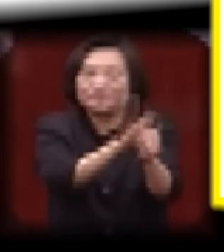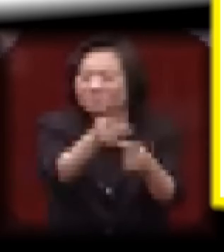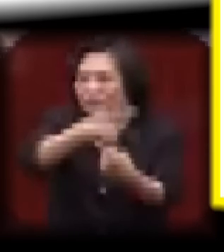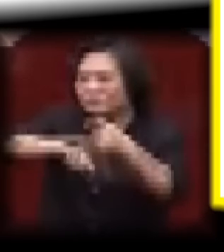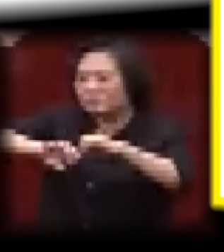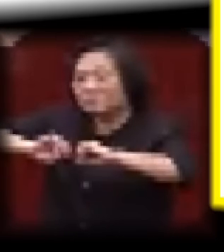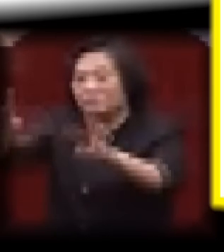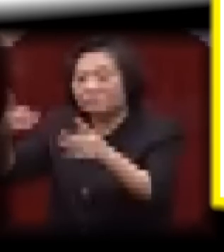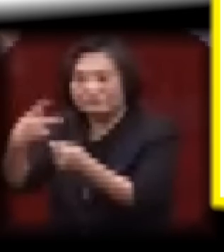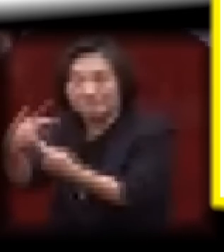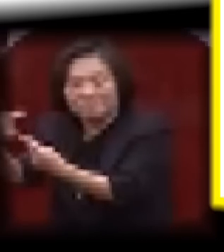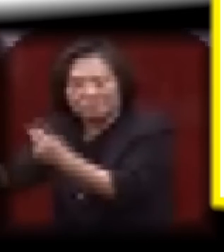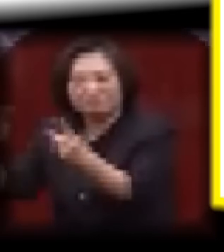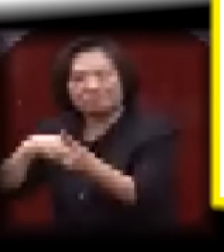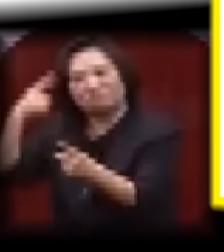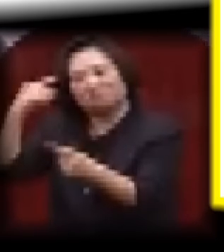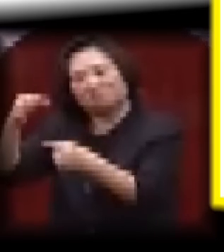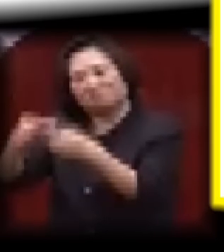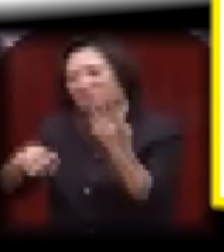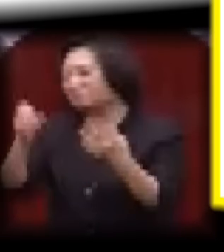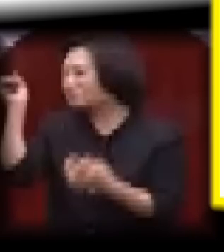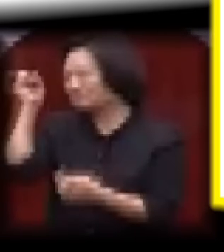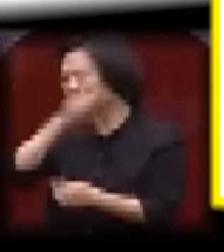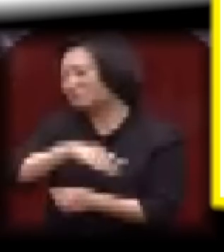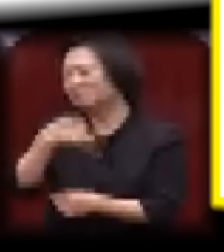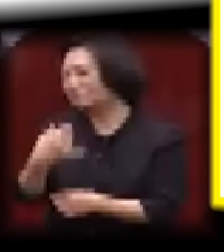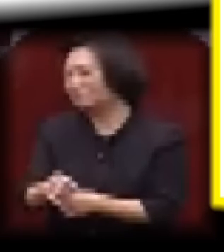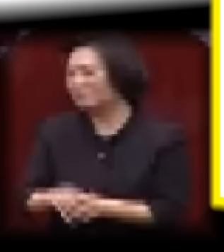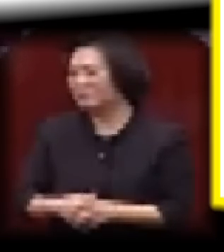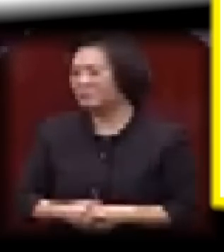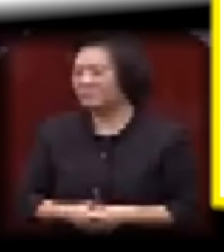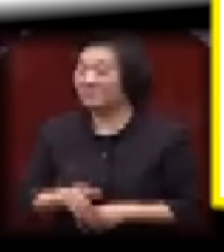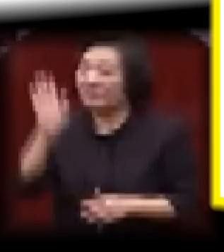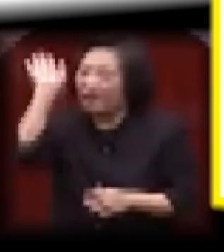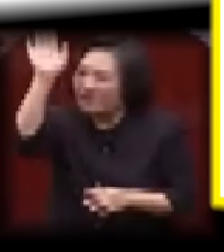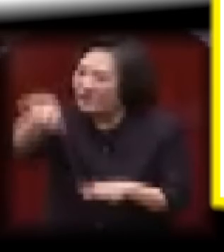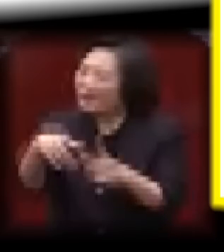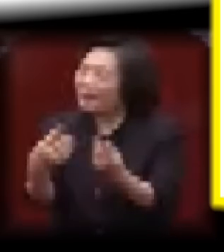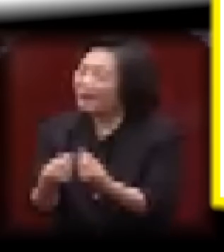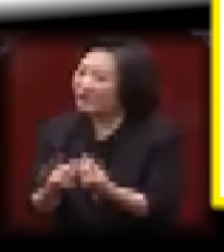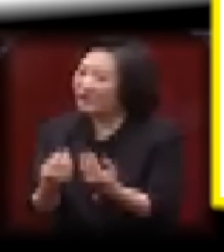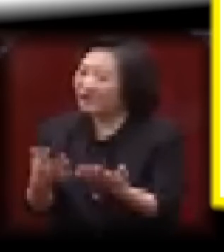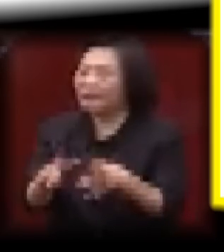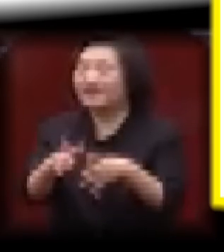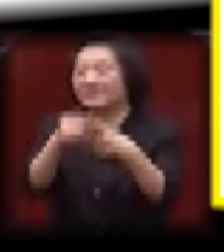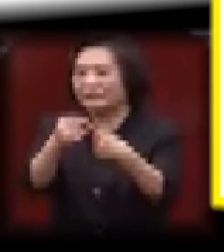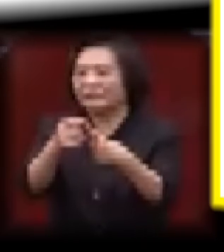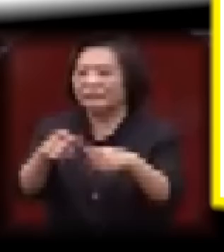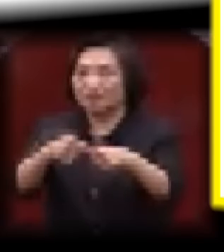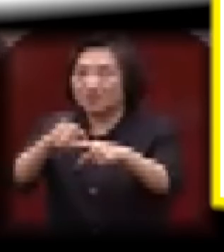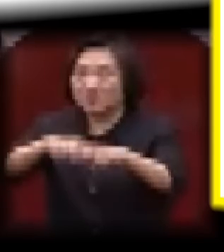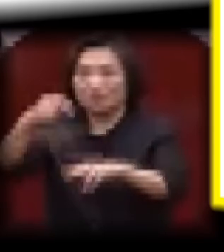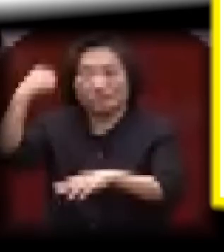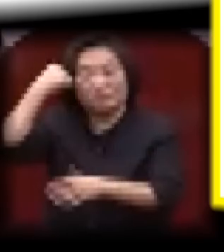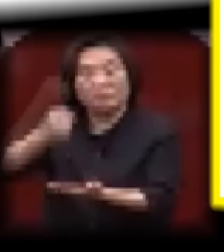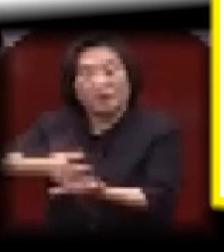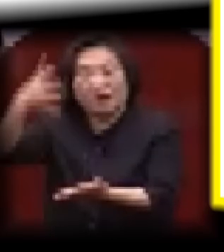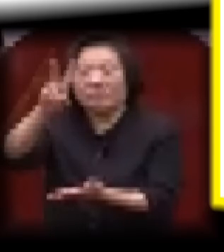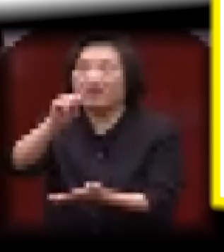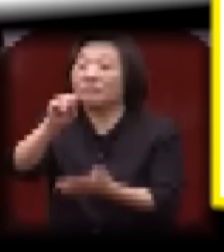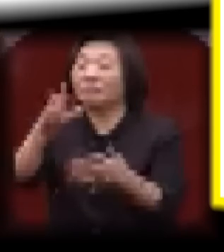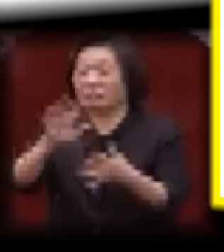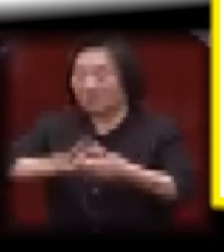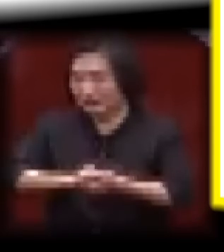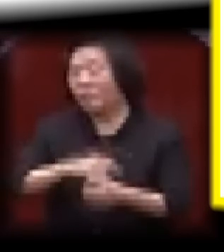考说，到底整个台北市的居住正义到底要怎么做？我想是几点的第一，公宅原则上我们这20000户还是给他盖